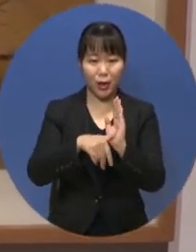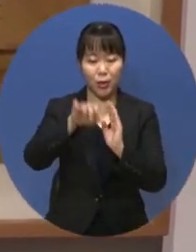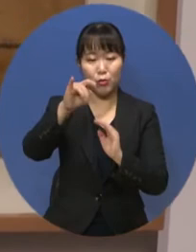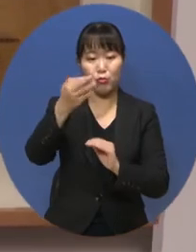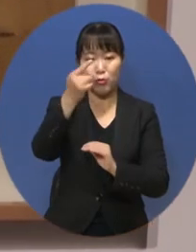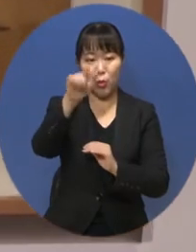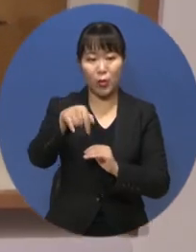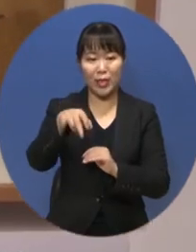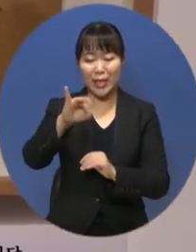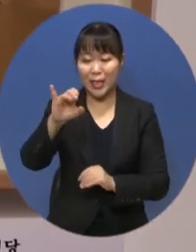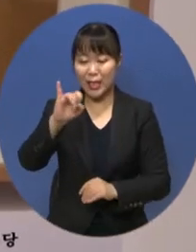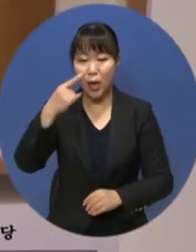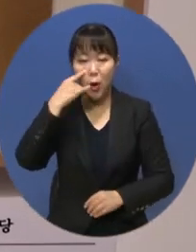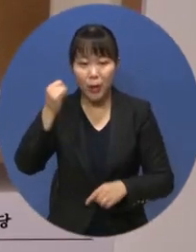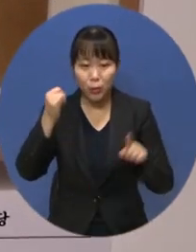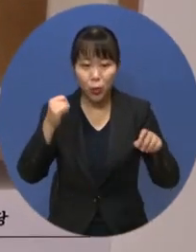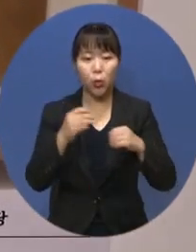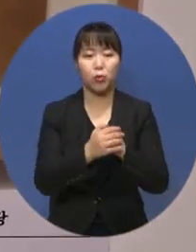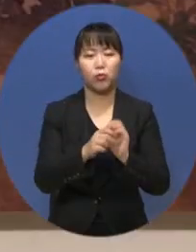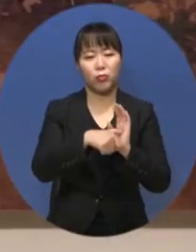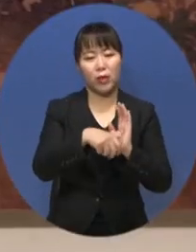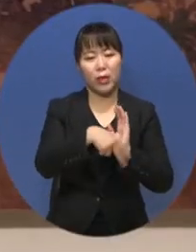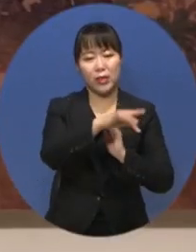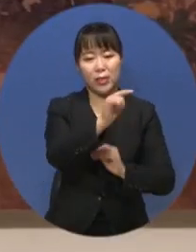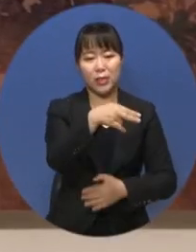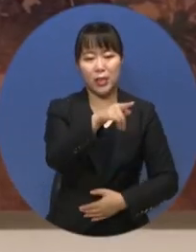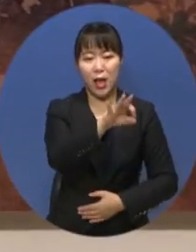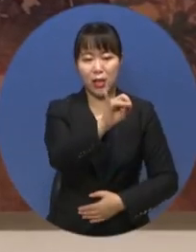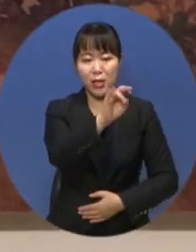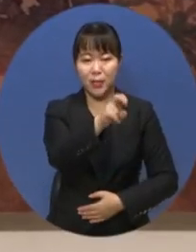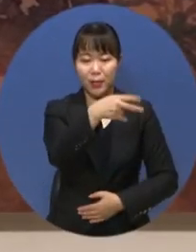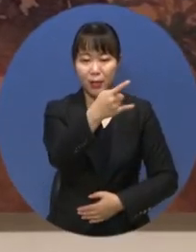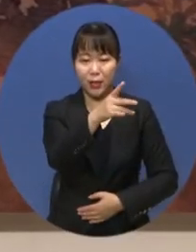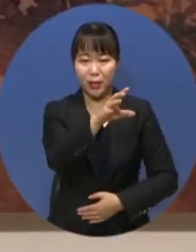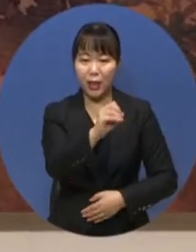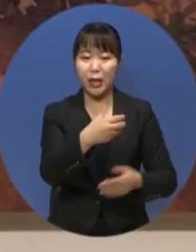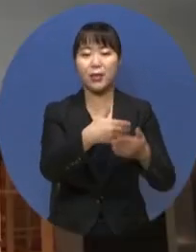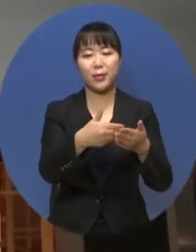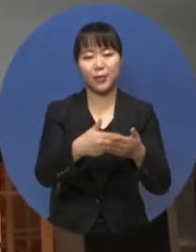어머니이자 유명한 서 화가인 신사임당 작품입니다